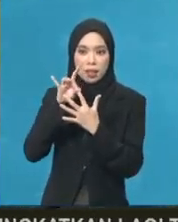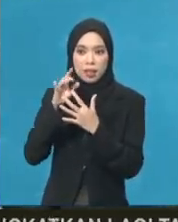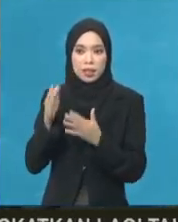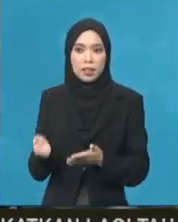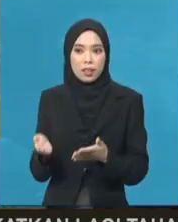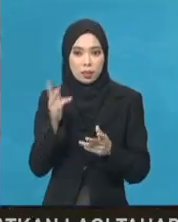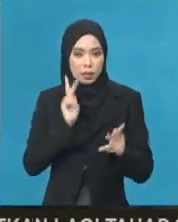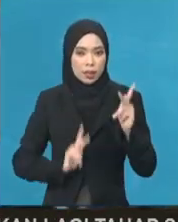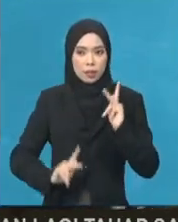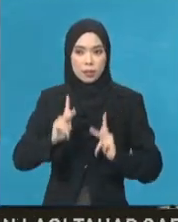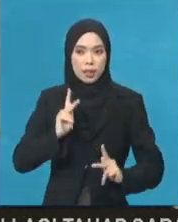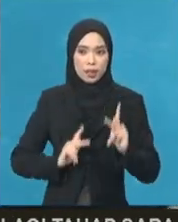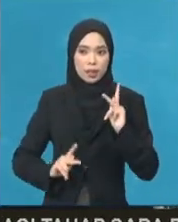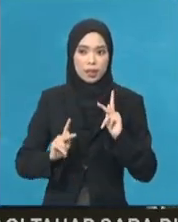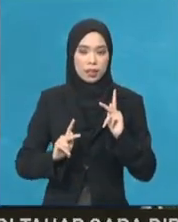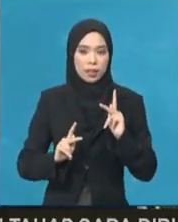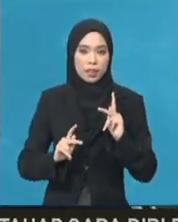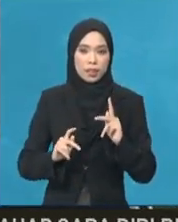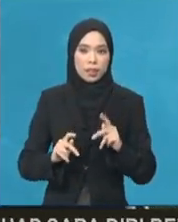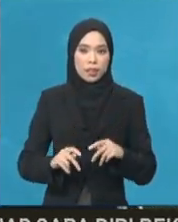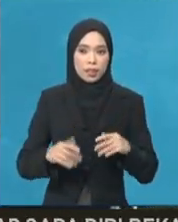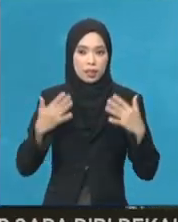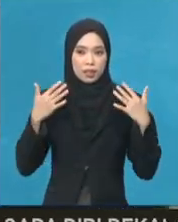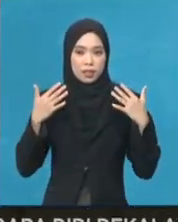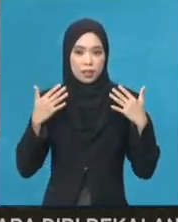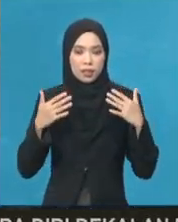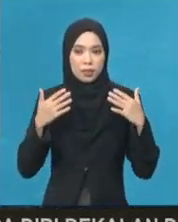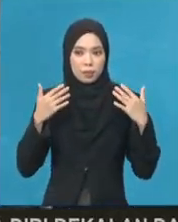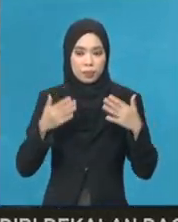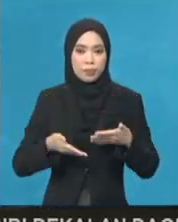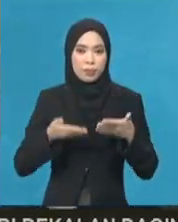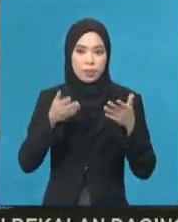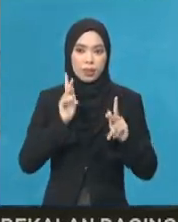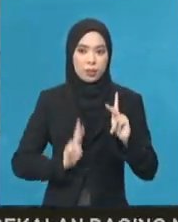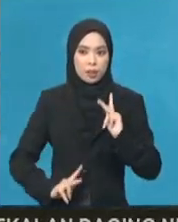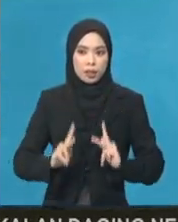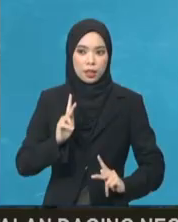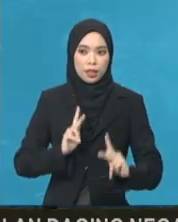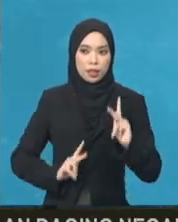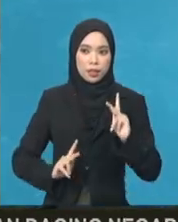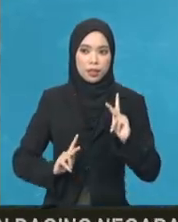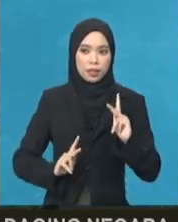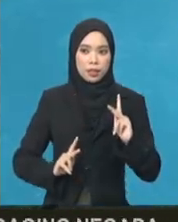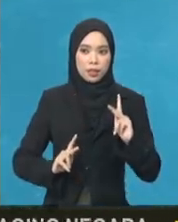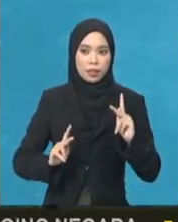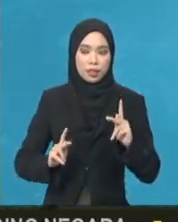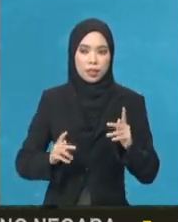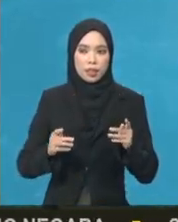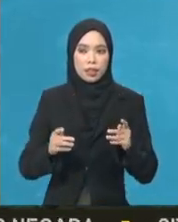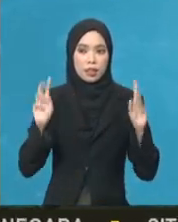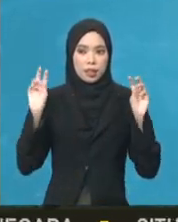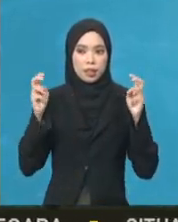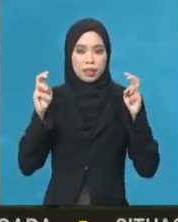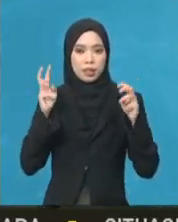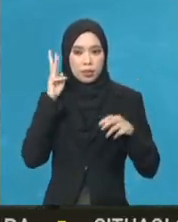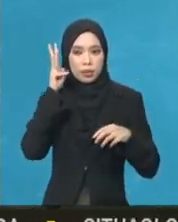berirama Hadi berhadapan kebawah duli Dimana mereka akan menyampaikan sebuah persembahan bicara bernama yang bertajuk